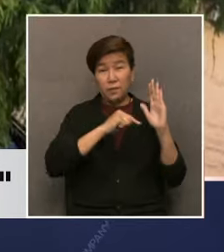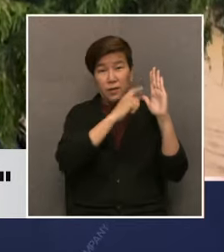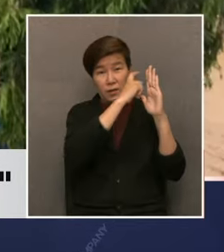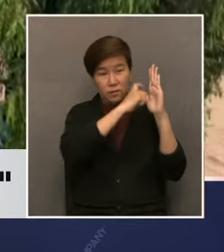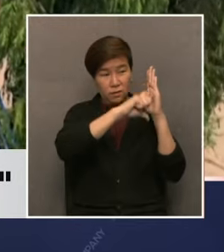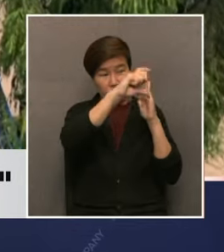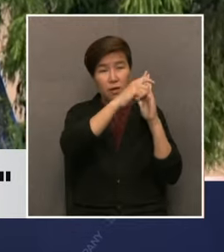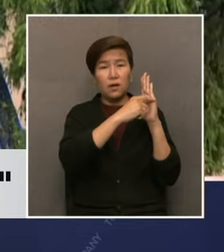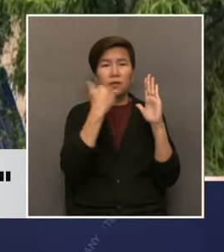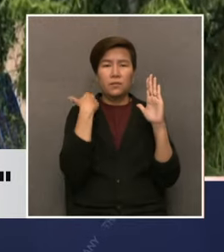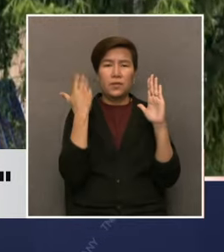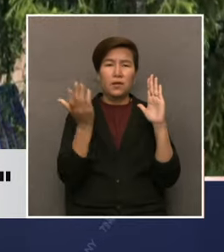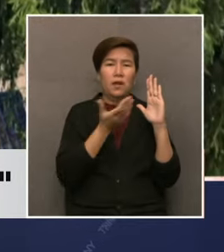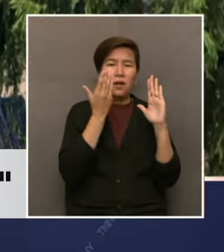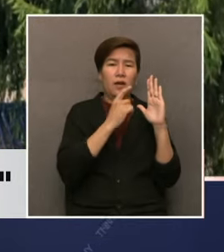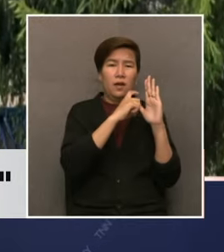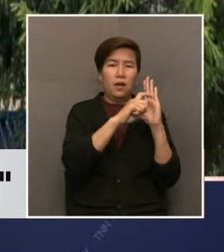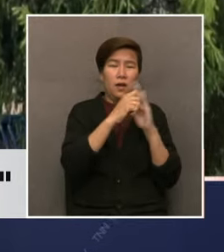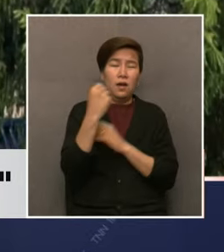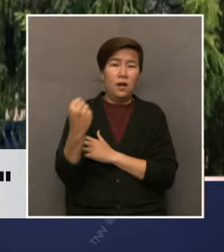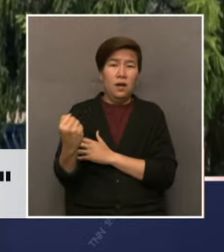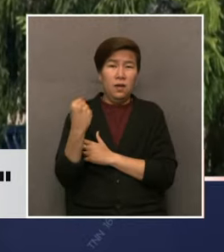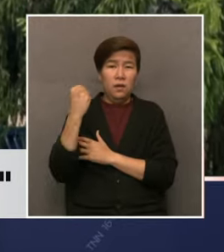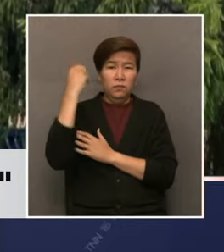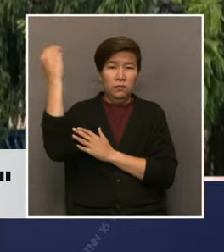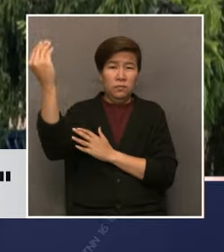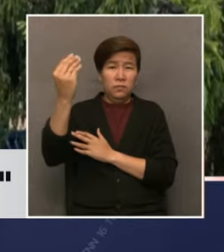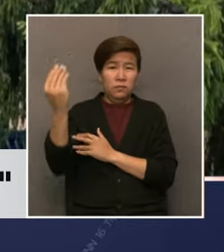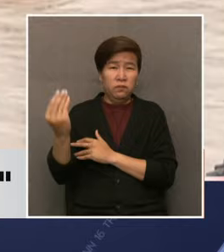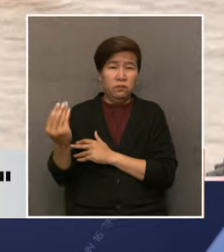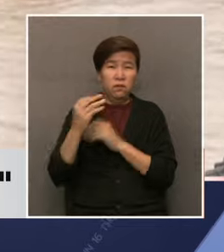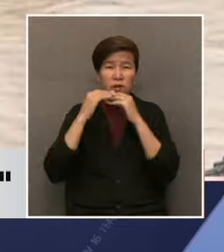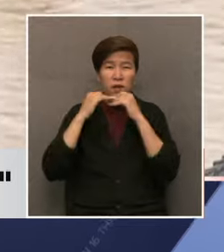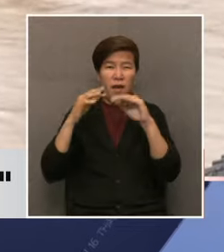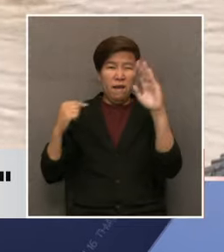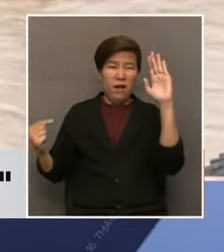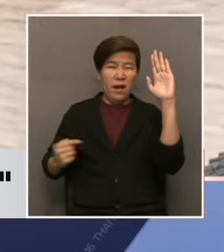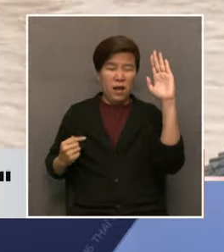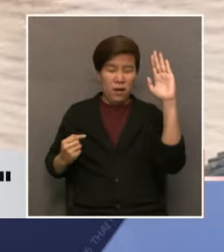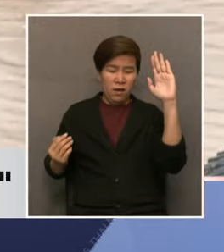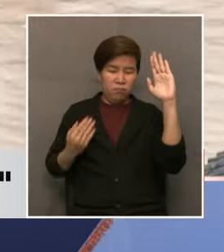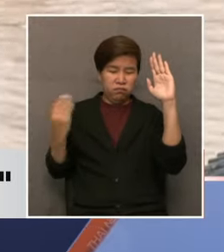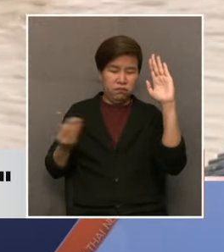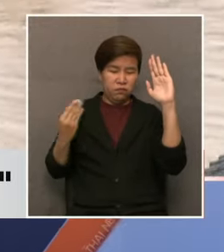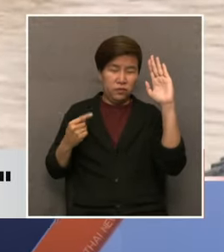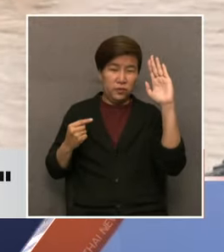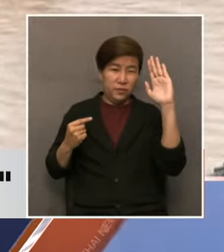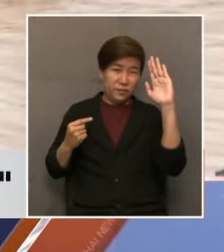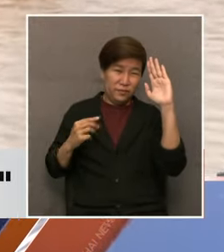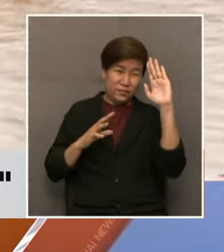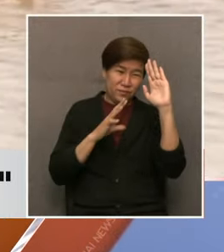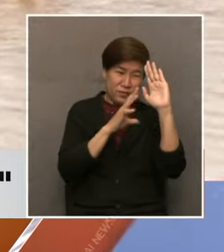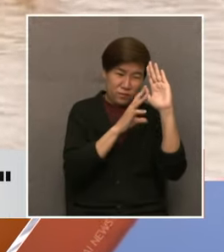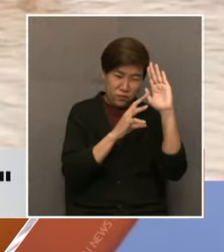ะฉะนั้นตัวพายุที่มีกำลังแรงกว่าที่อยู่ทางด้านมหาสมุทรแปซิฟิกเนี่ยก็จะดึงเอา ยอมความกดอากาศต่ำกำลังแรง